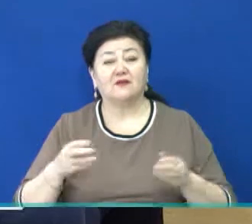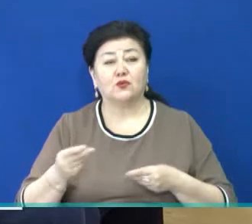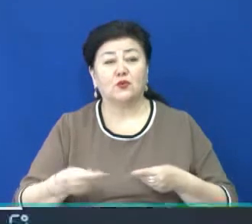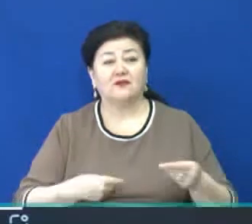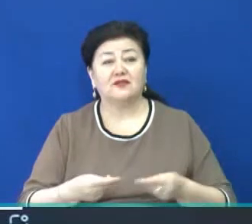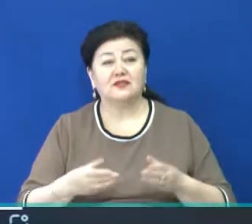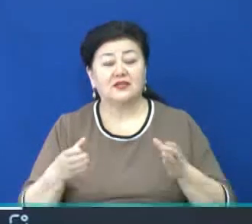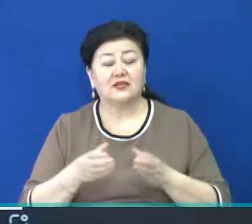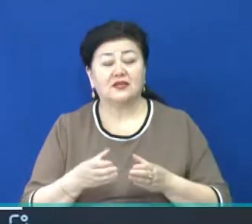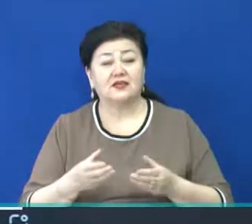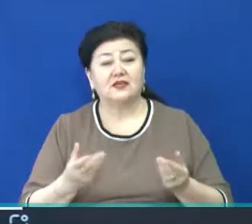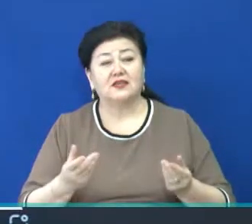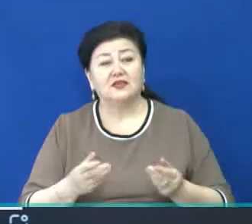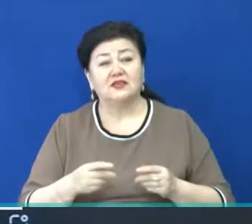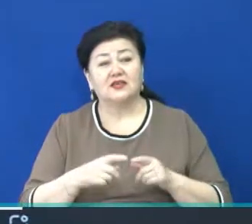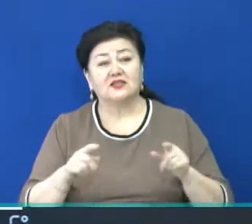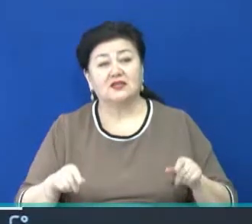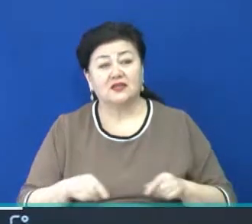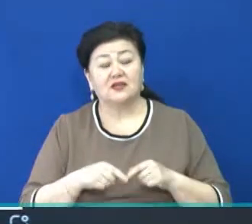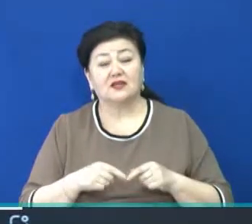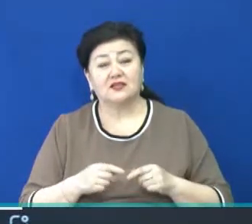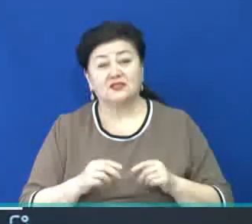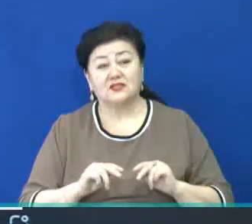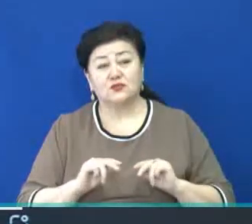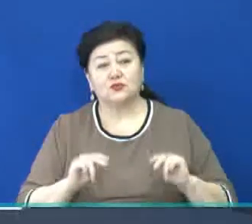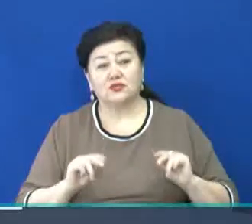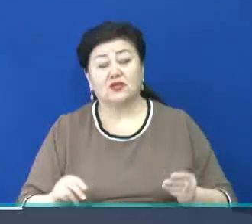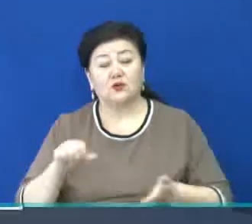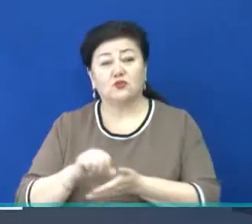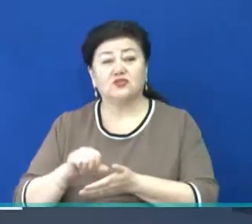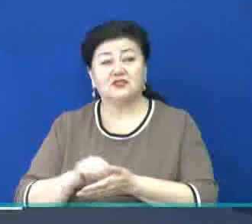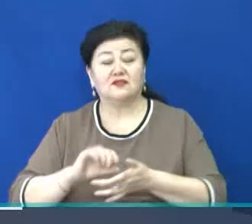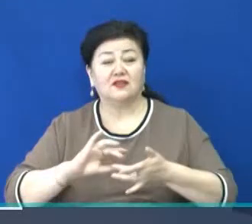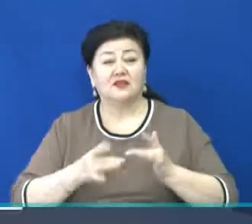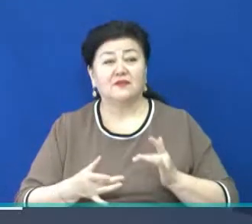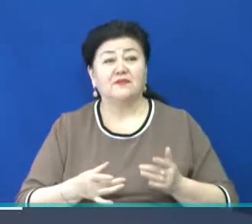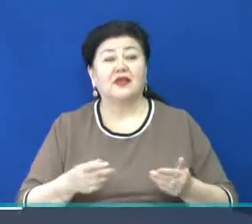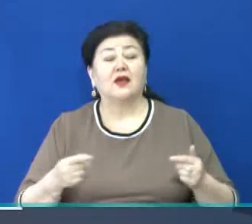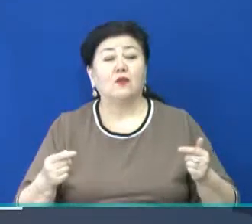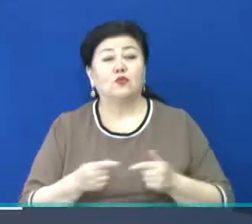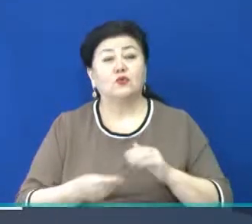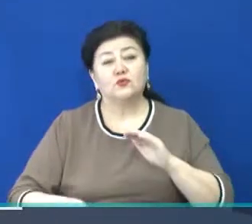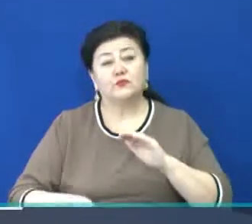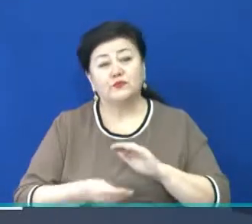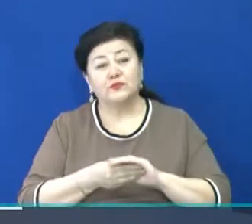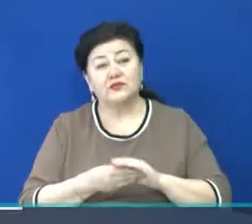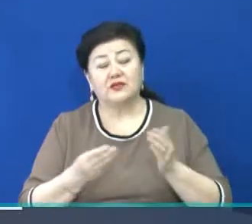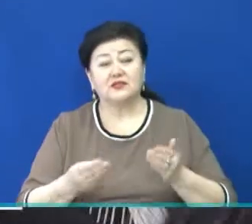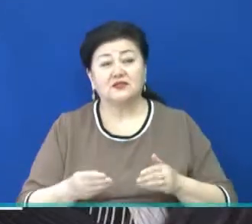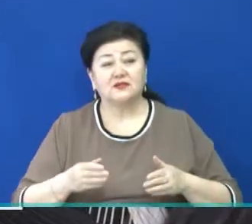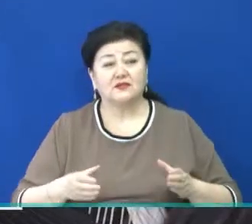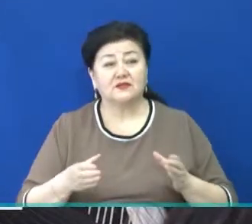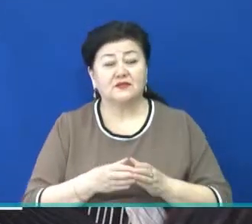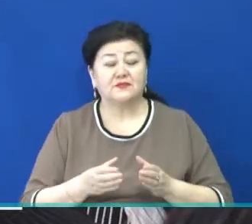алыс аймақтағы мектеп ұжымдары онлайн қатысты. Басқосуда Қазақстан Республикасы сыбайлас жемқорлыққа қарсы іс-қимыл агенттігінің Абай